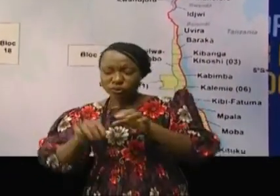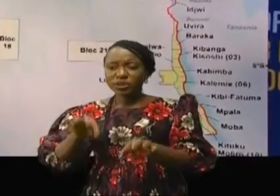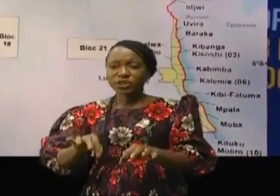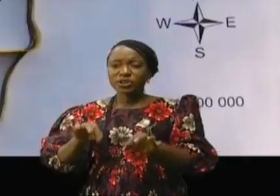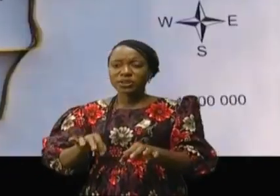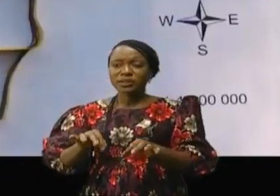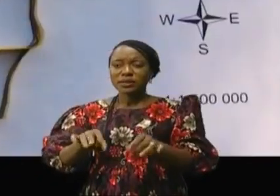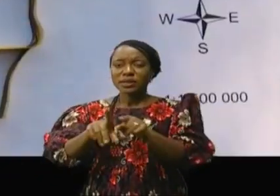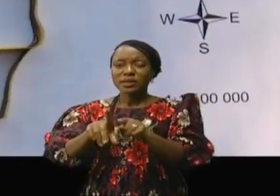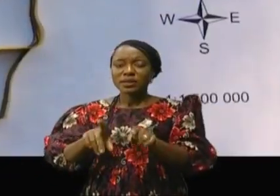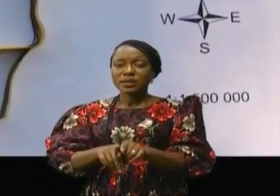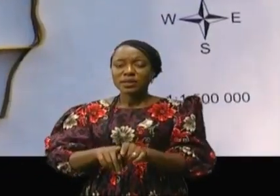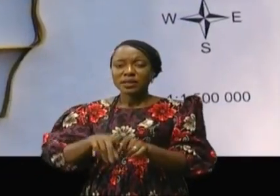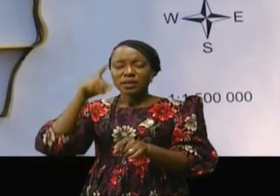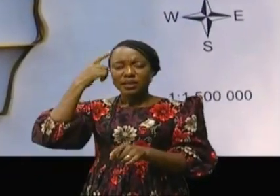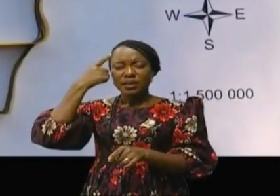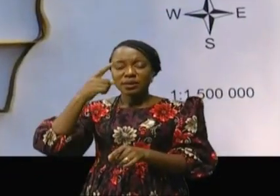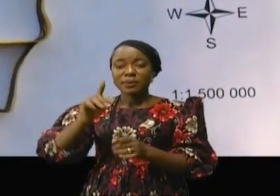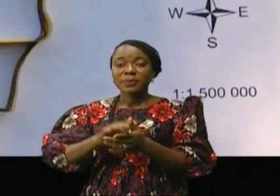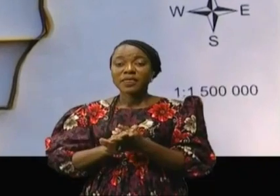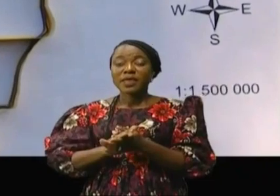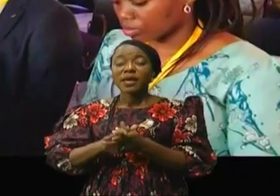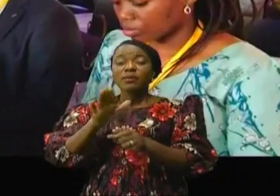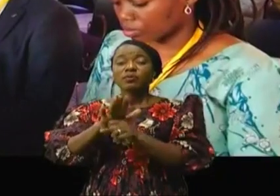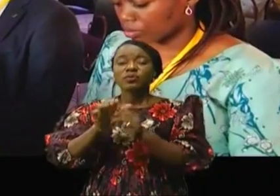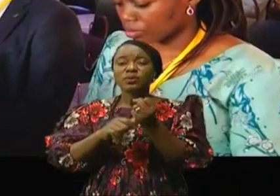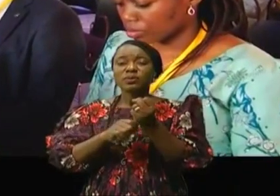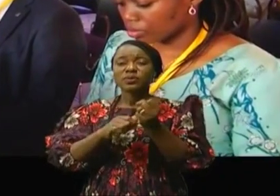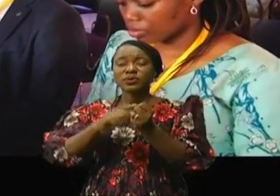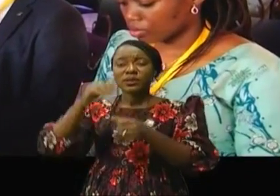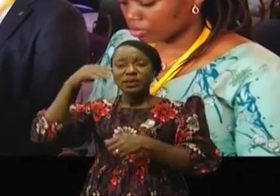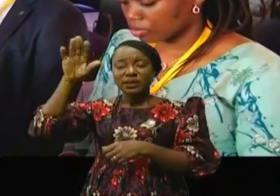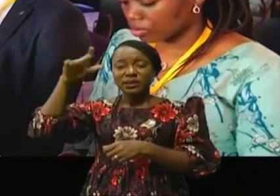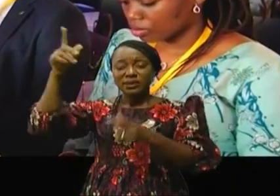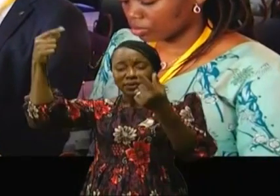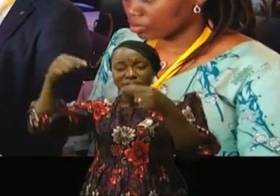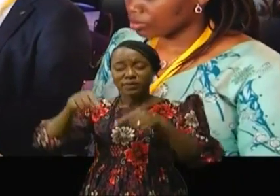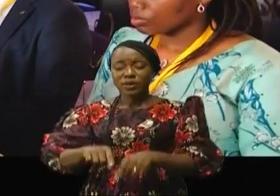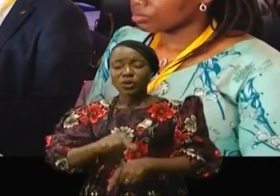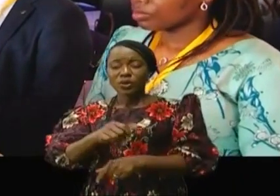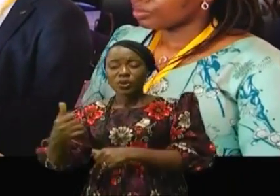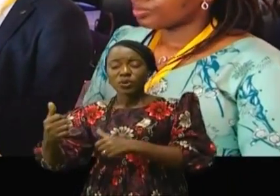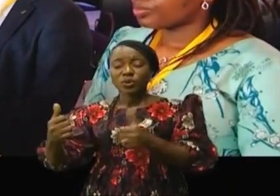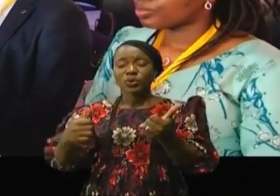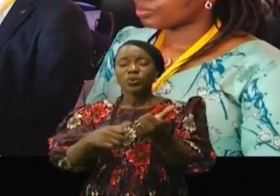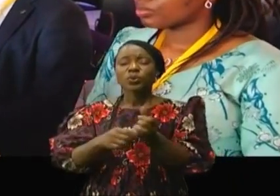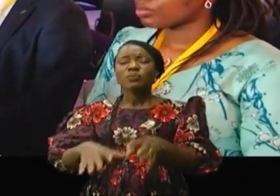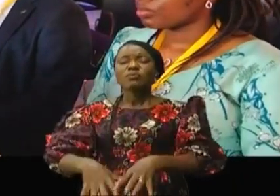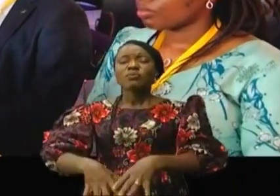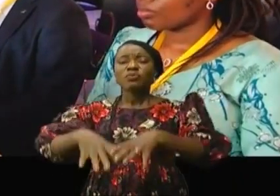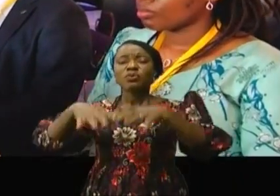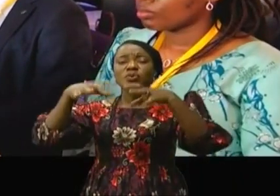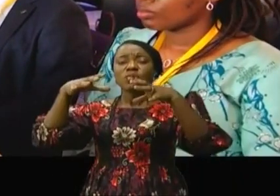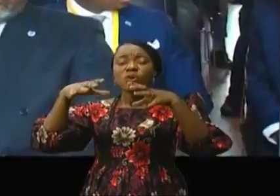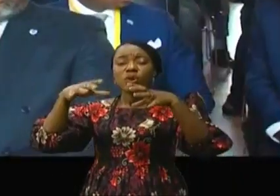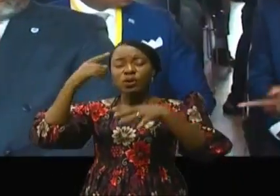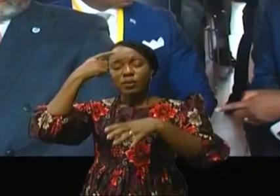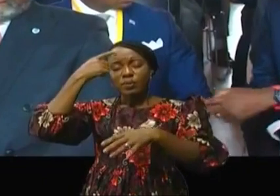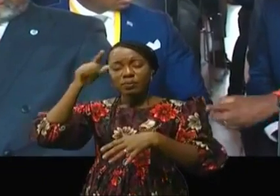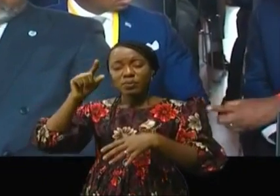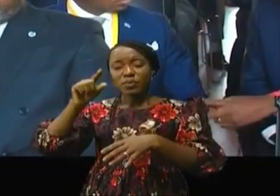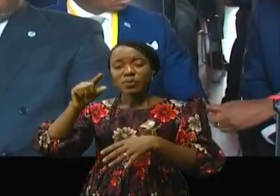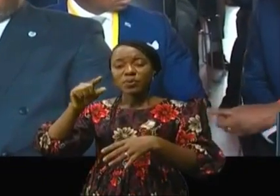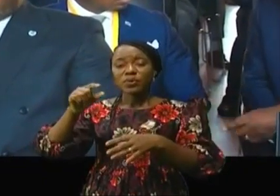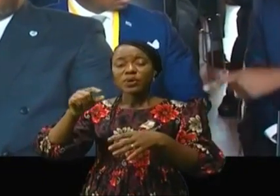attrait indéniable pour les investisseurs tant nationaux qu'internationaux. De par son énorme potentiel, le secteur des